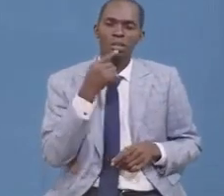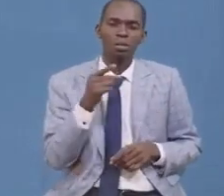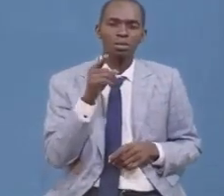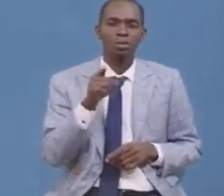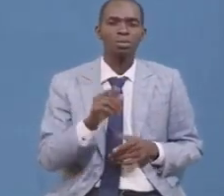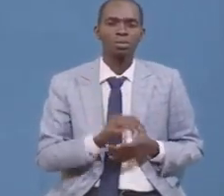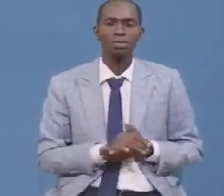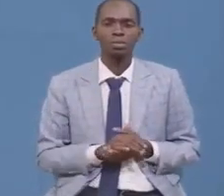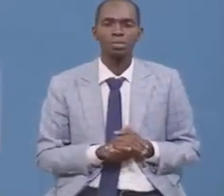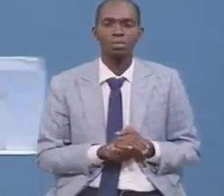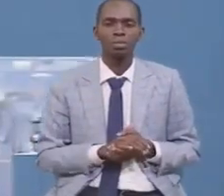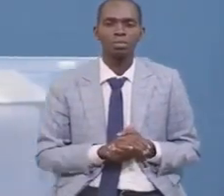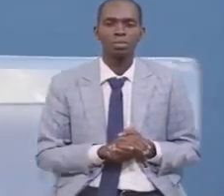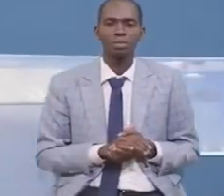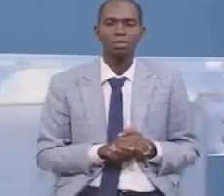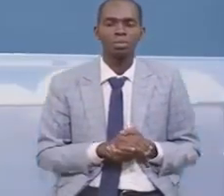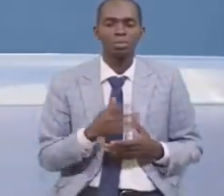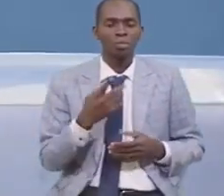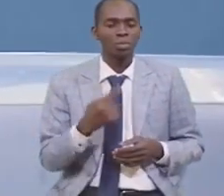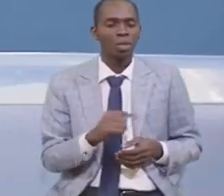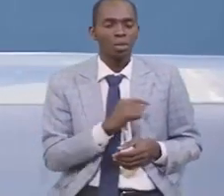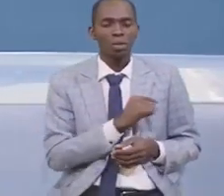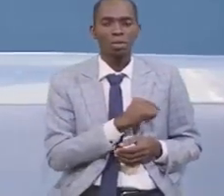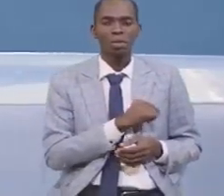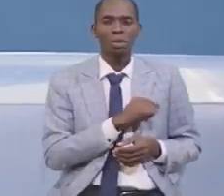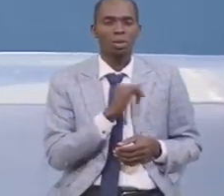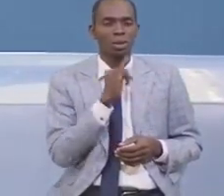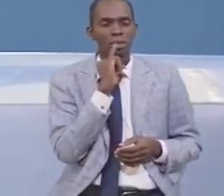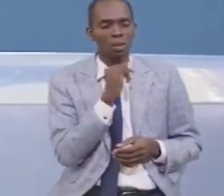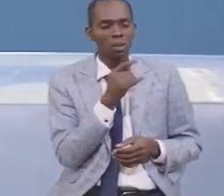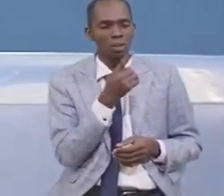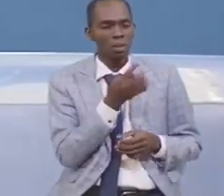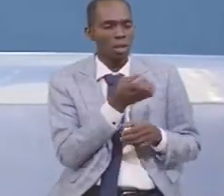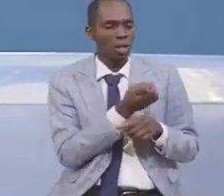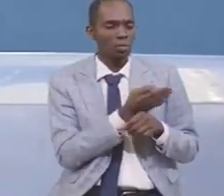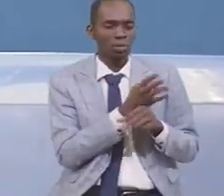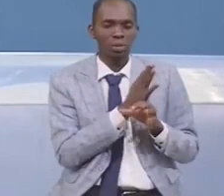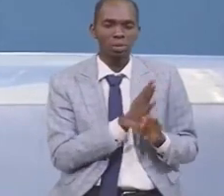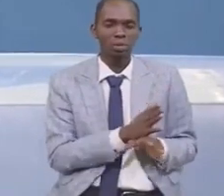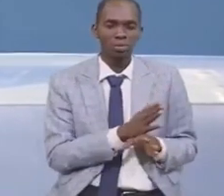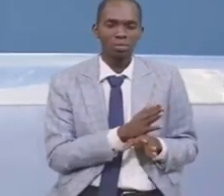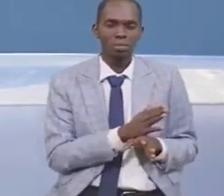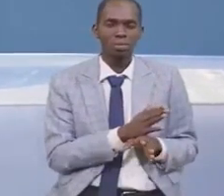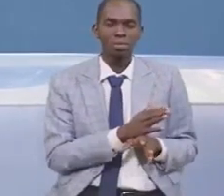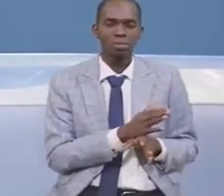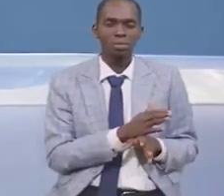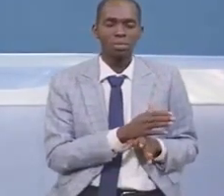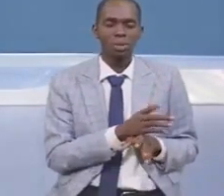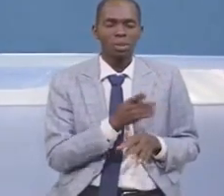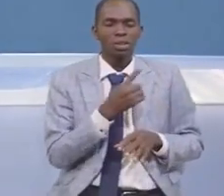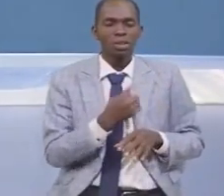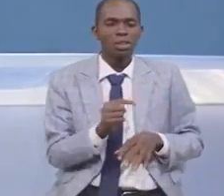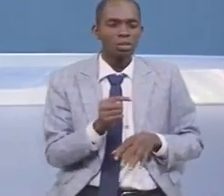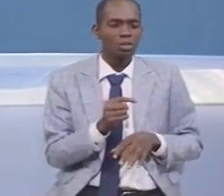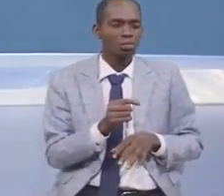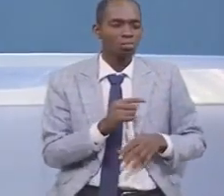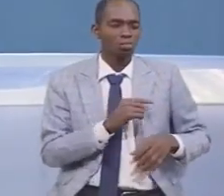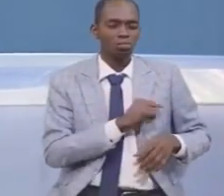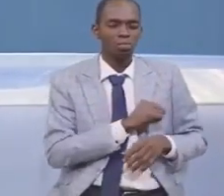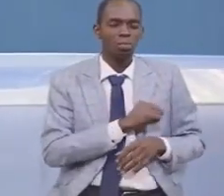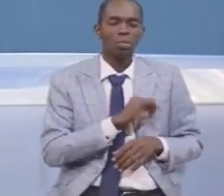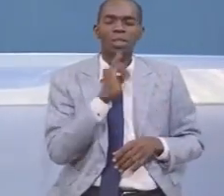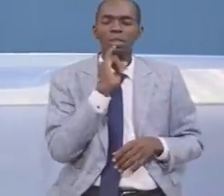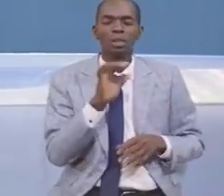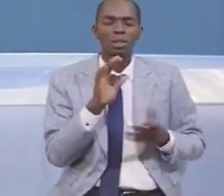చెప్పకపోతే మీకు తెలియదు The conscience is advisor ఈ యొక్క మనస్సాక్షి ఆలోచన చెప్పేవాడు The conscience is the policeman on